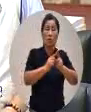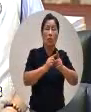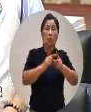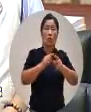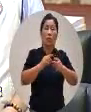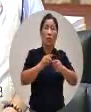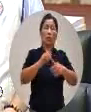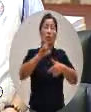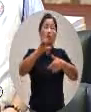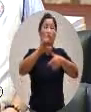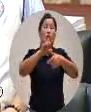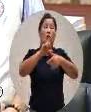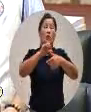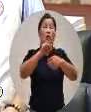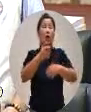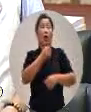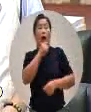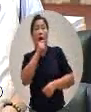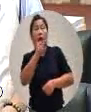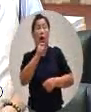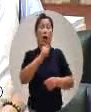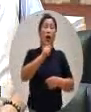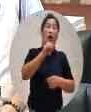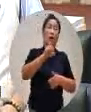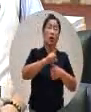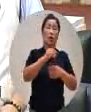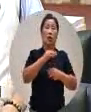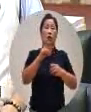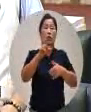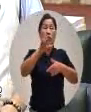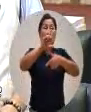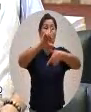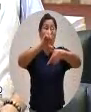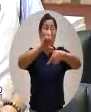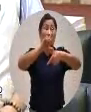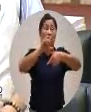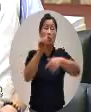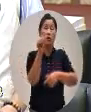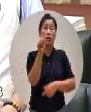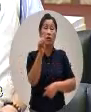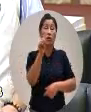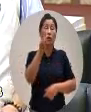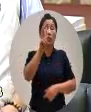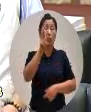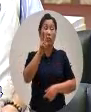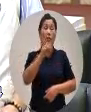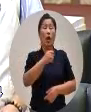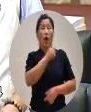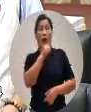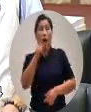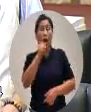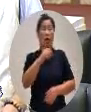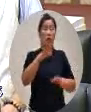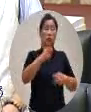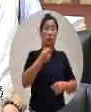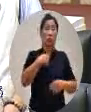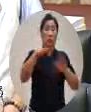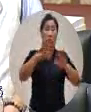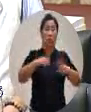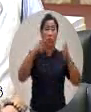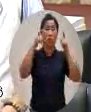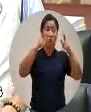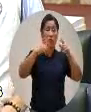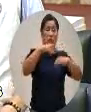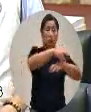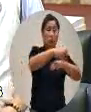當然我請教局長你有了解我們高雄市的五六點到底坐下你